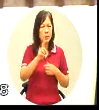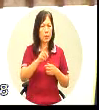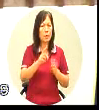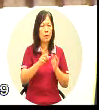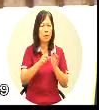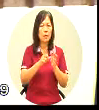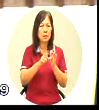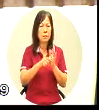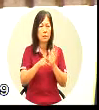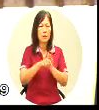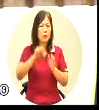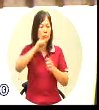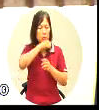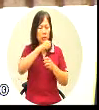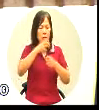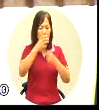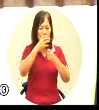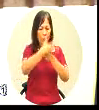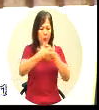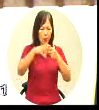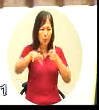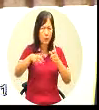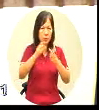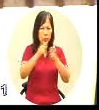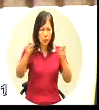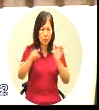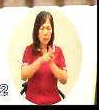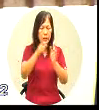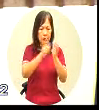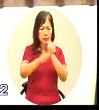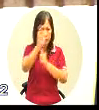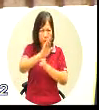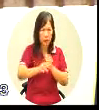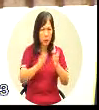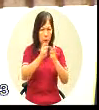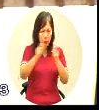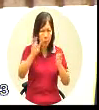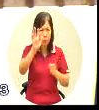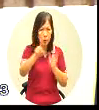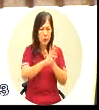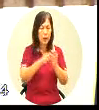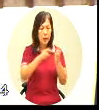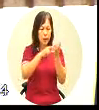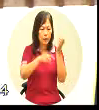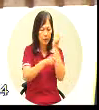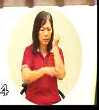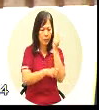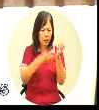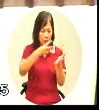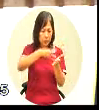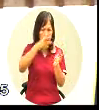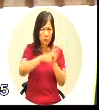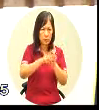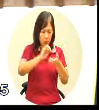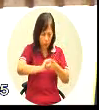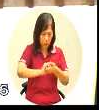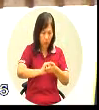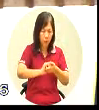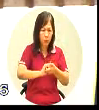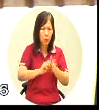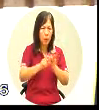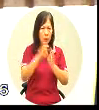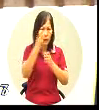这个环境永续，就台湾的生态永续，立法院三读通过了国土法，通过了海岸管理